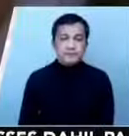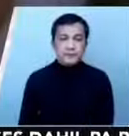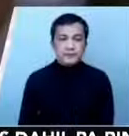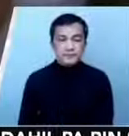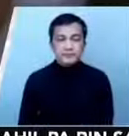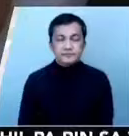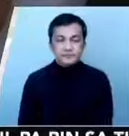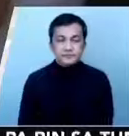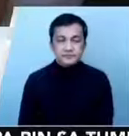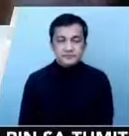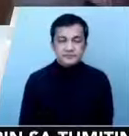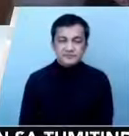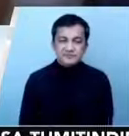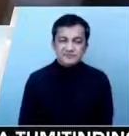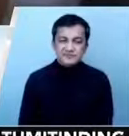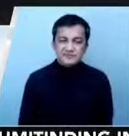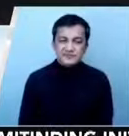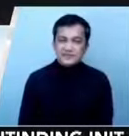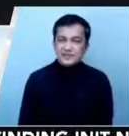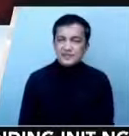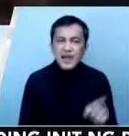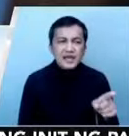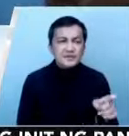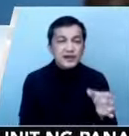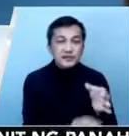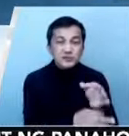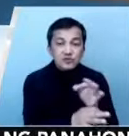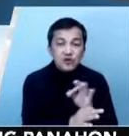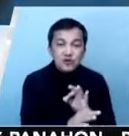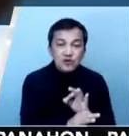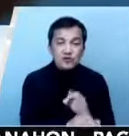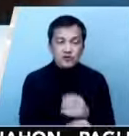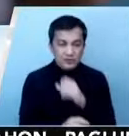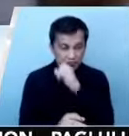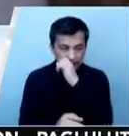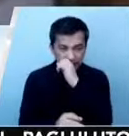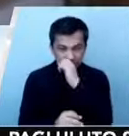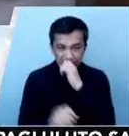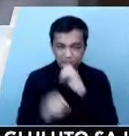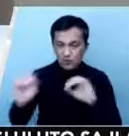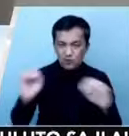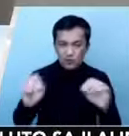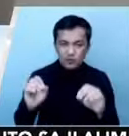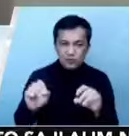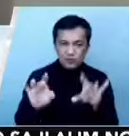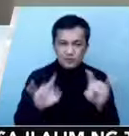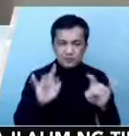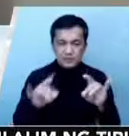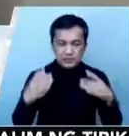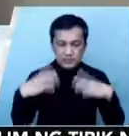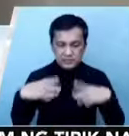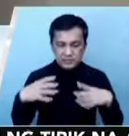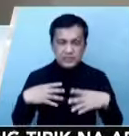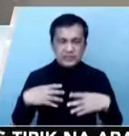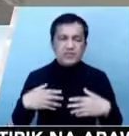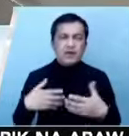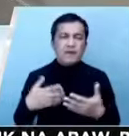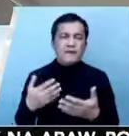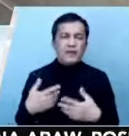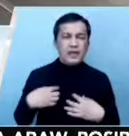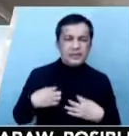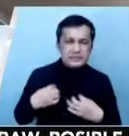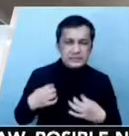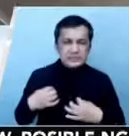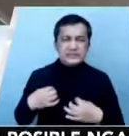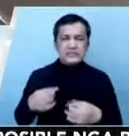Antayin yung mga sundo niyo. Kanya-kanyang pili ng maaaliwalas na susuotin at diskarte kontra init ang